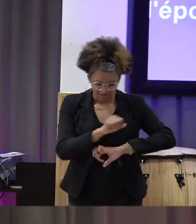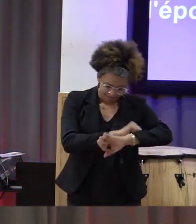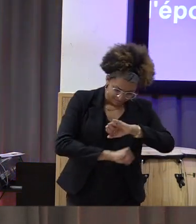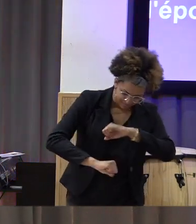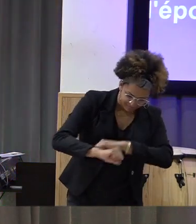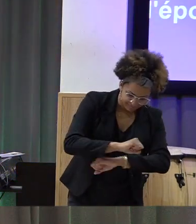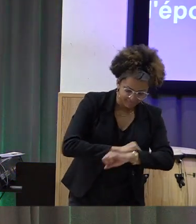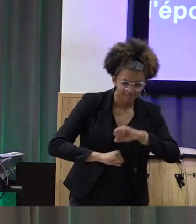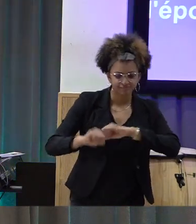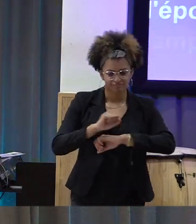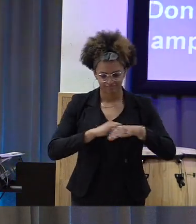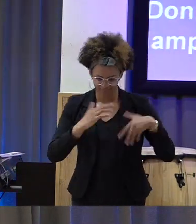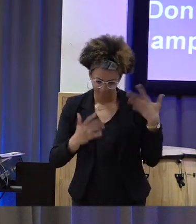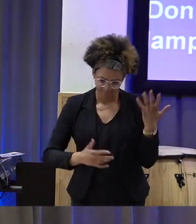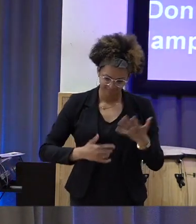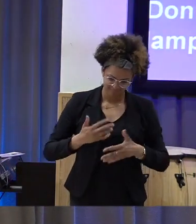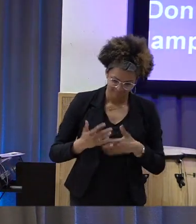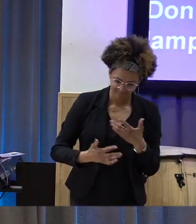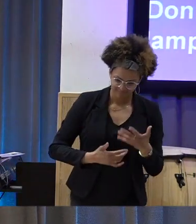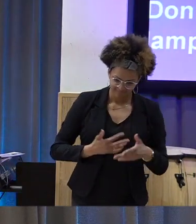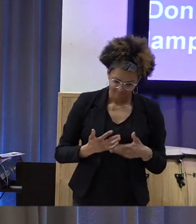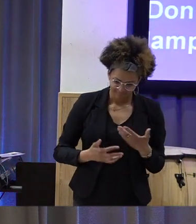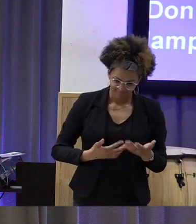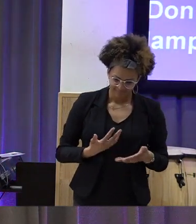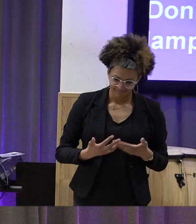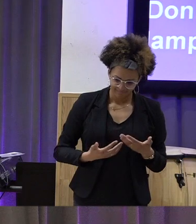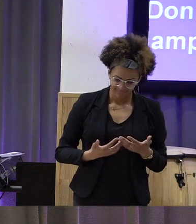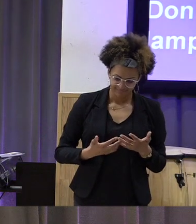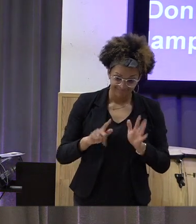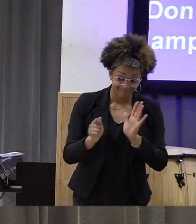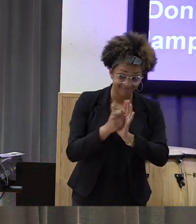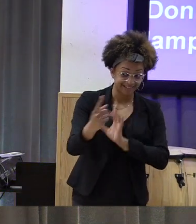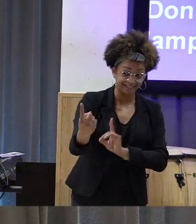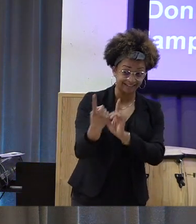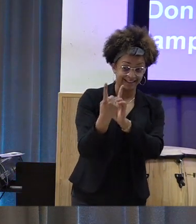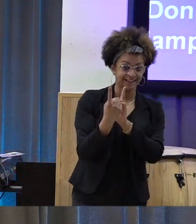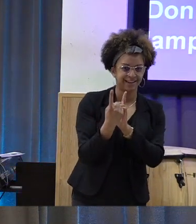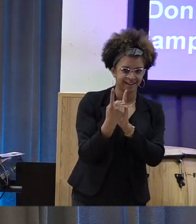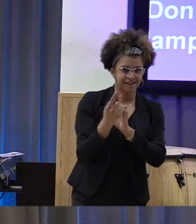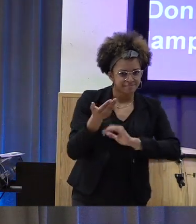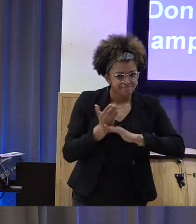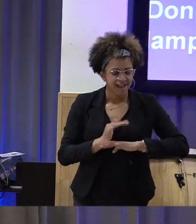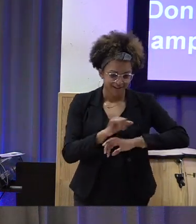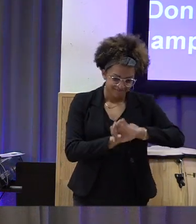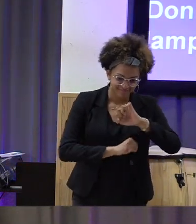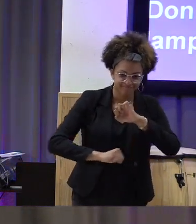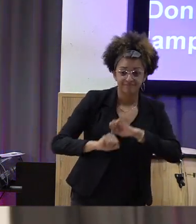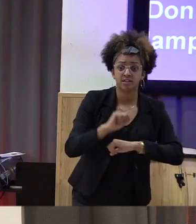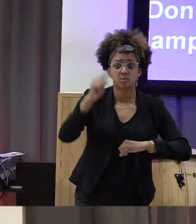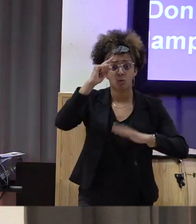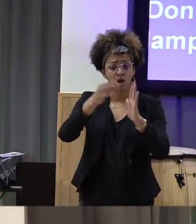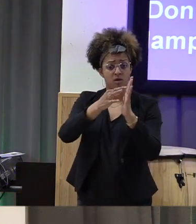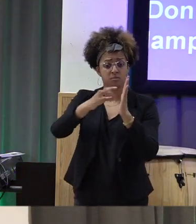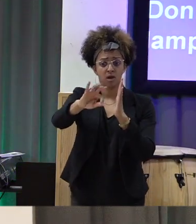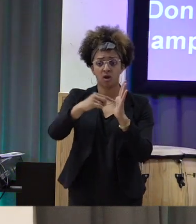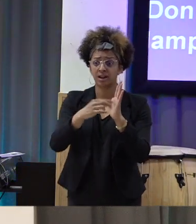que devait être cette rencontre. Parce que la parole dit, ils avaient de